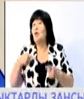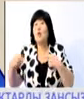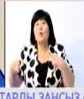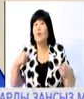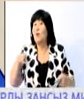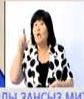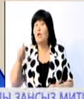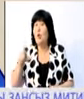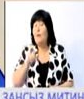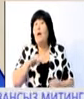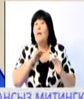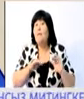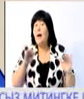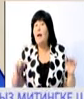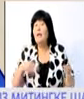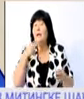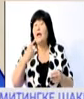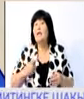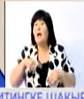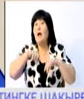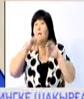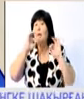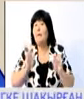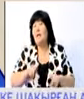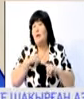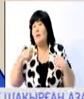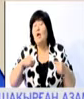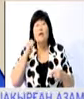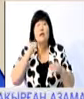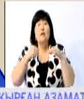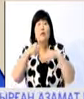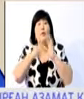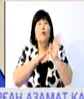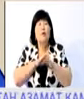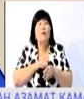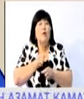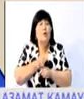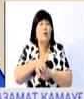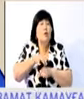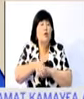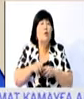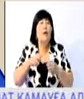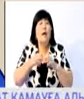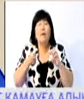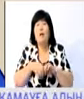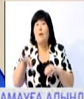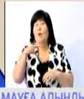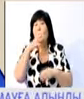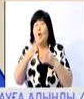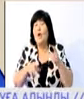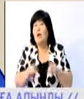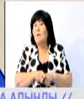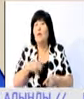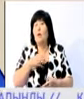түрлі субъект. Сондықтан балалардың сын қарайтын мамандар бөлек болу керек. Жалпы кәмелетке толмағандардың зорлық-зомбылыққа ұшырау проблемасы бүкіл әлемде өткір